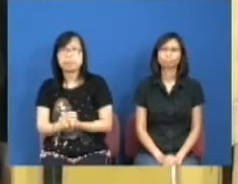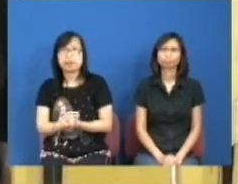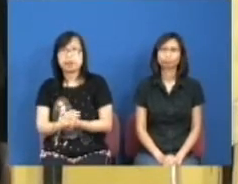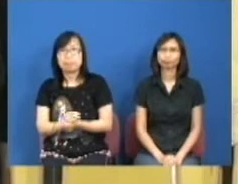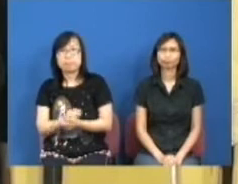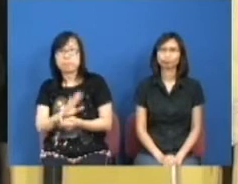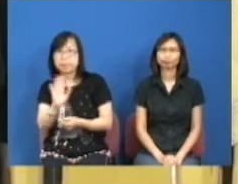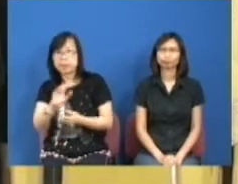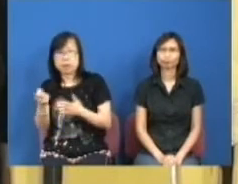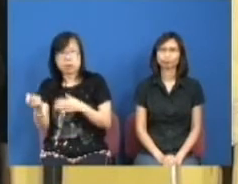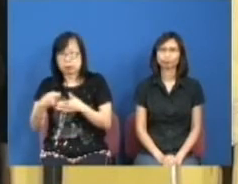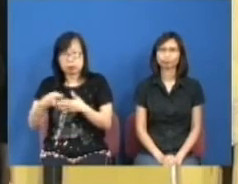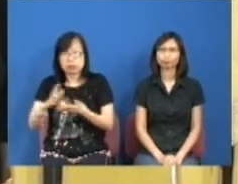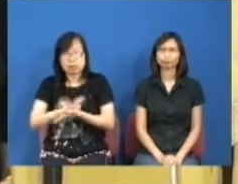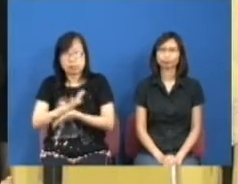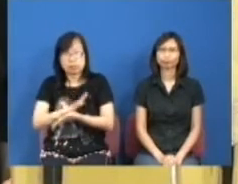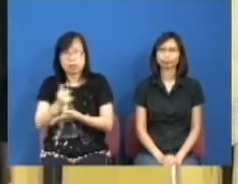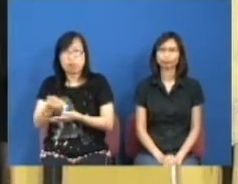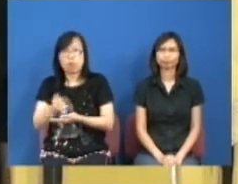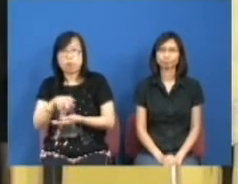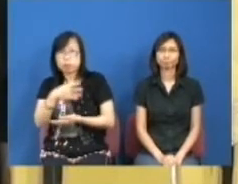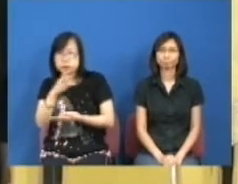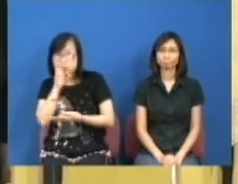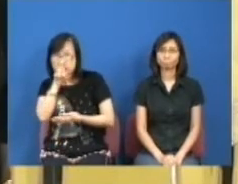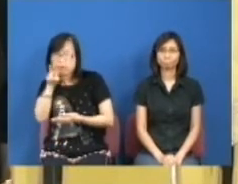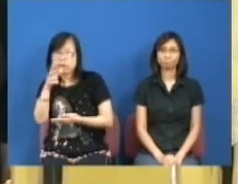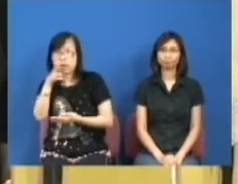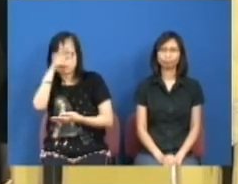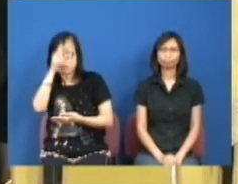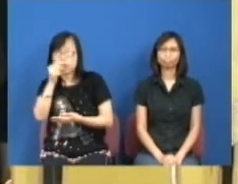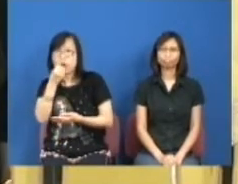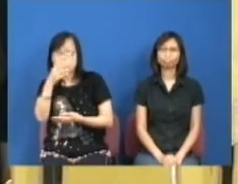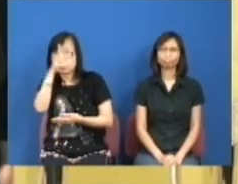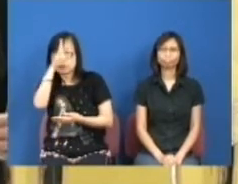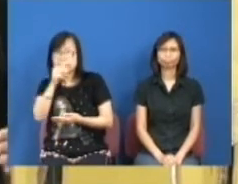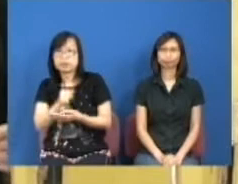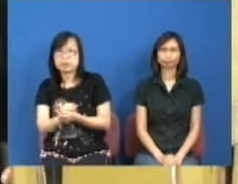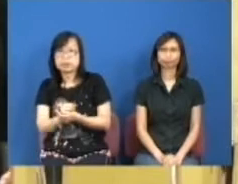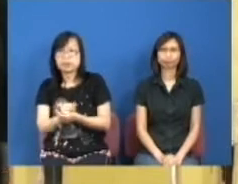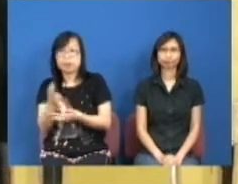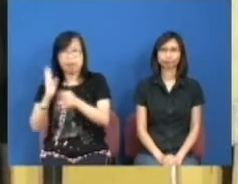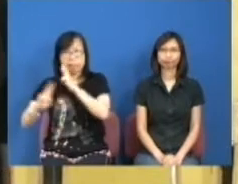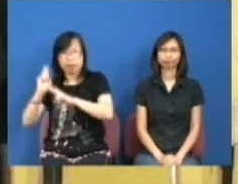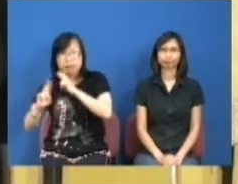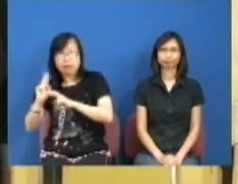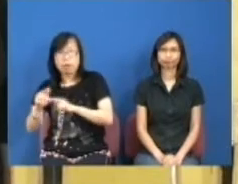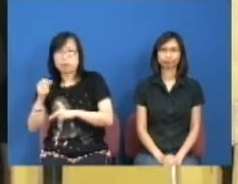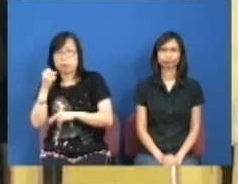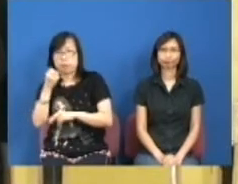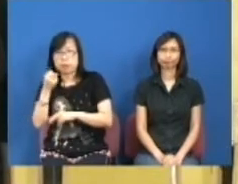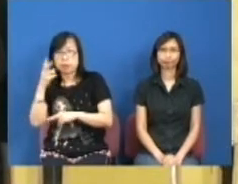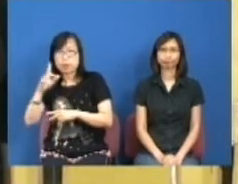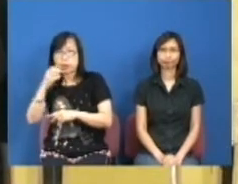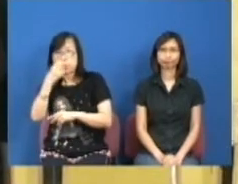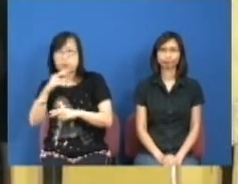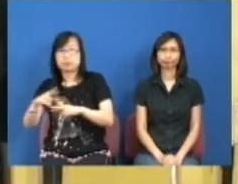唔係近呢幾年先出現嘅，因為其實我哋如果睇翻香港政治歷史或者係對香港政治歷史熟習嘅人咧，即係